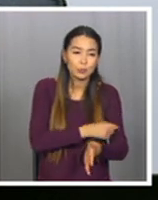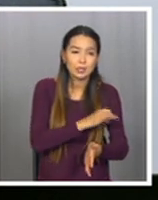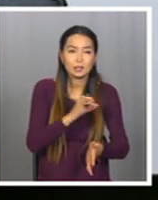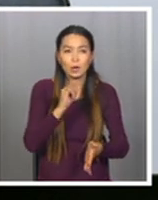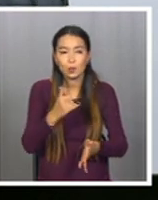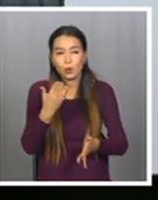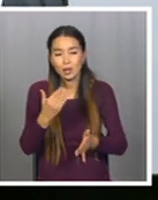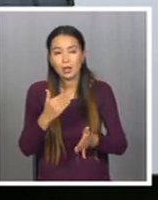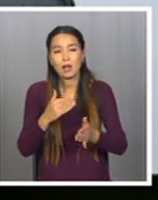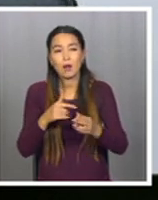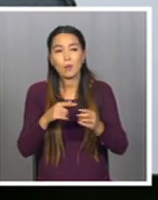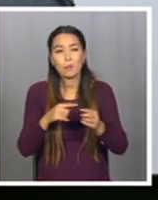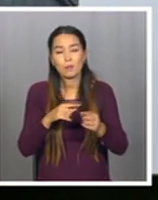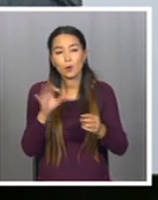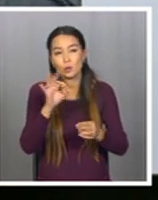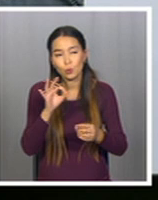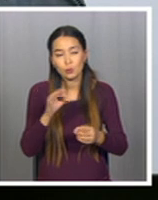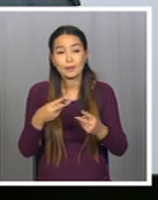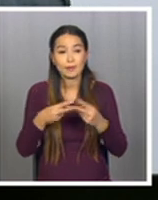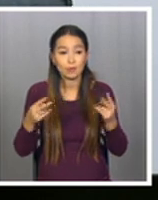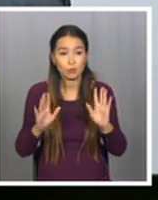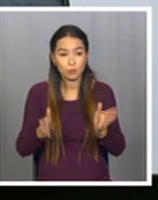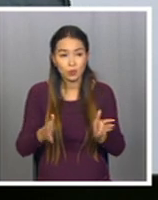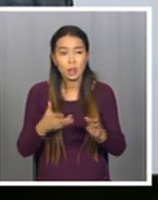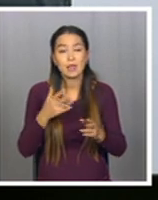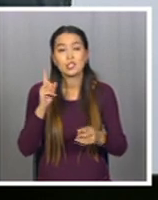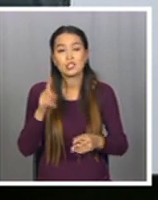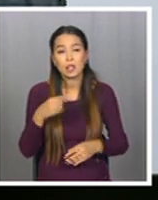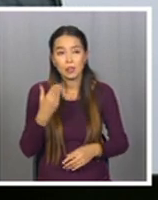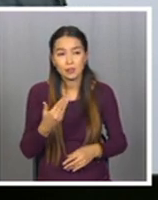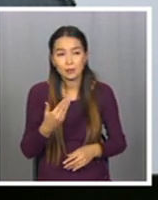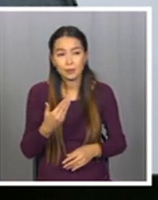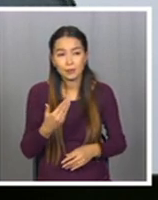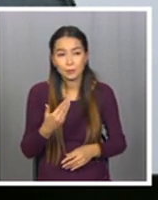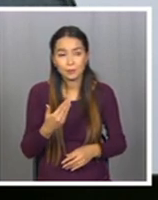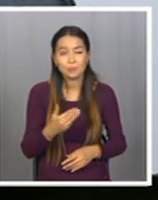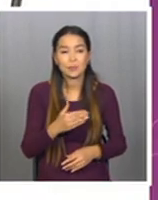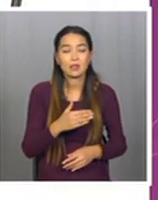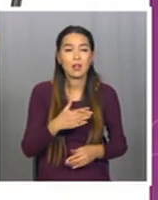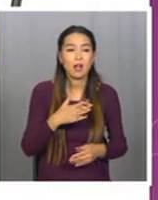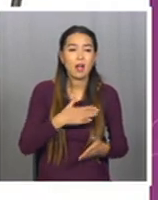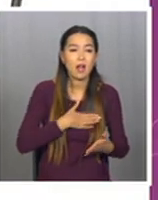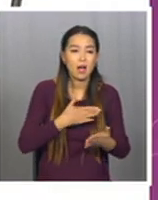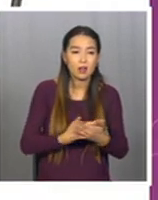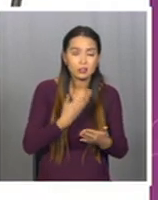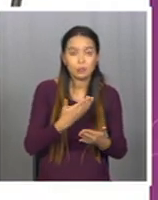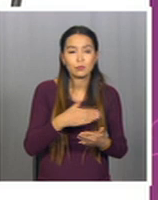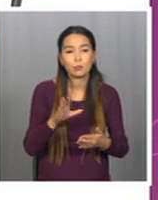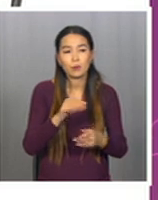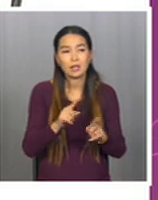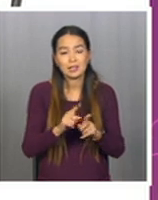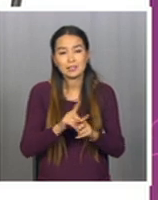фаза ығысуы 0-ге тең болды. Және активті кедергі жалған кезде, яғни резистор жалған